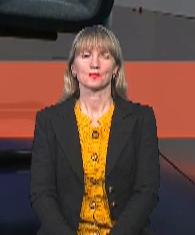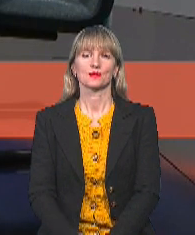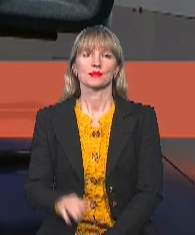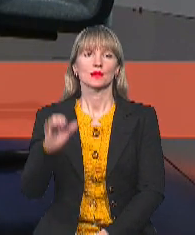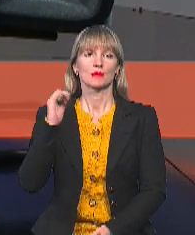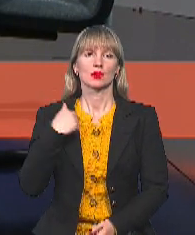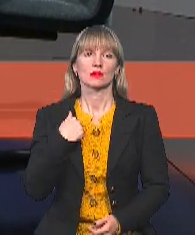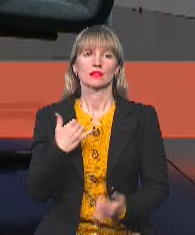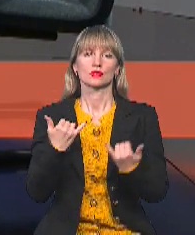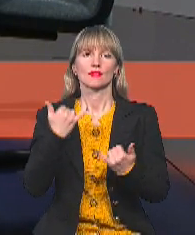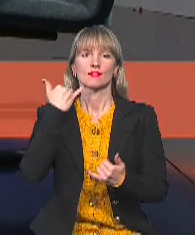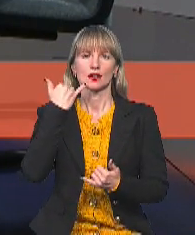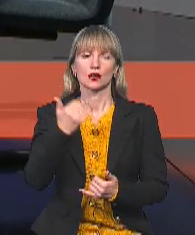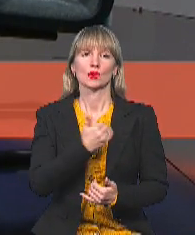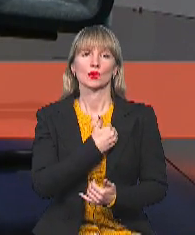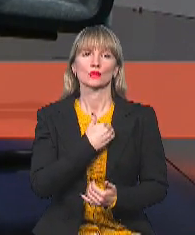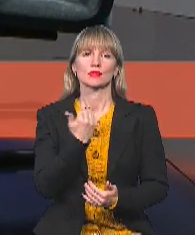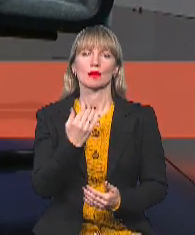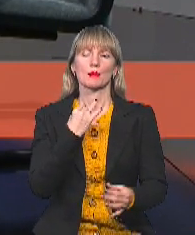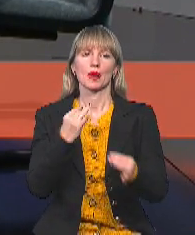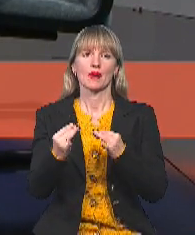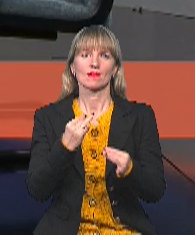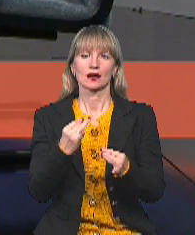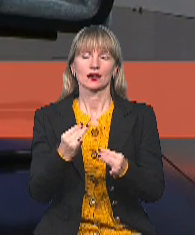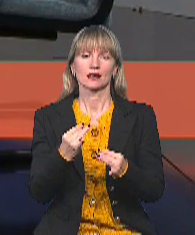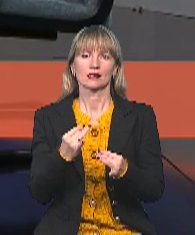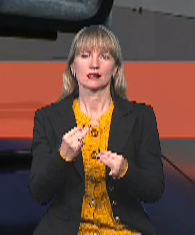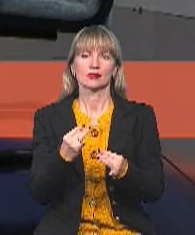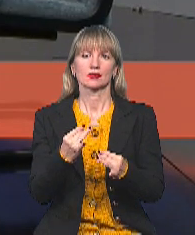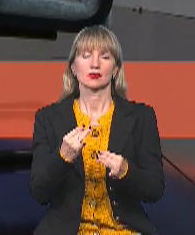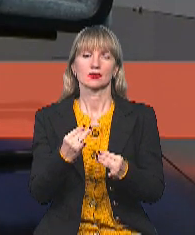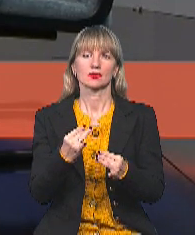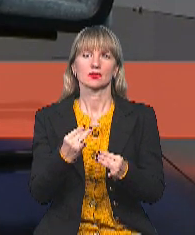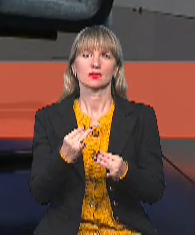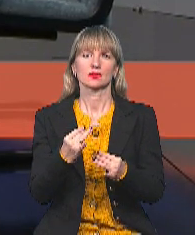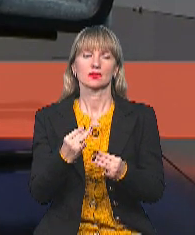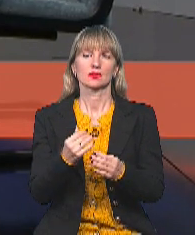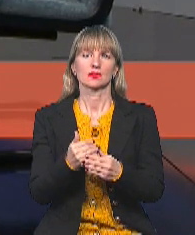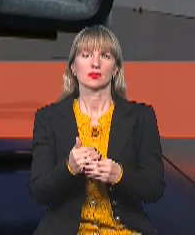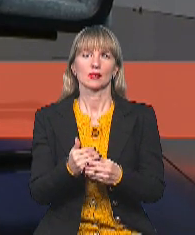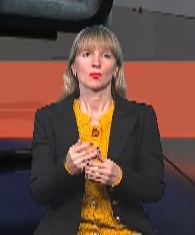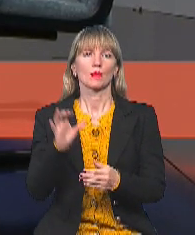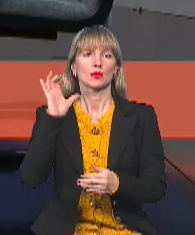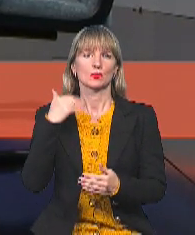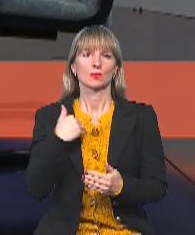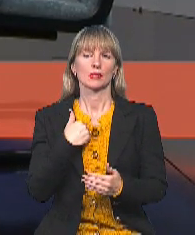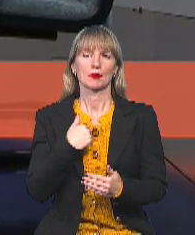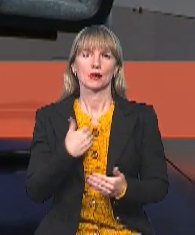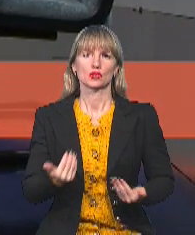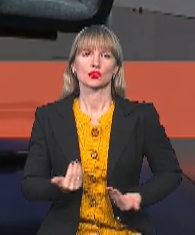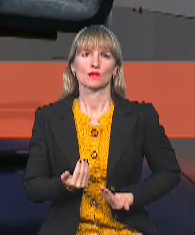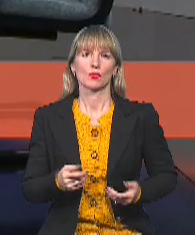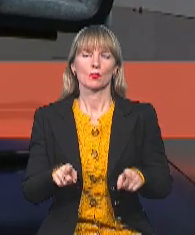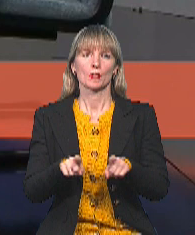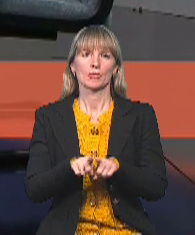Послушайте, я только що дзвонила, хочу з вами поговорити. Ну, кажіть ваше запитання. Вот, послушайте меня. Мы живем в